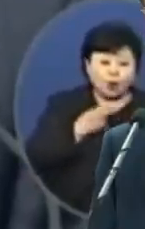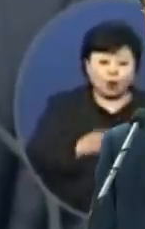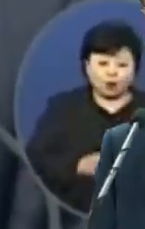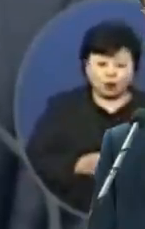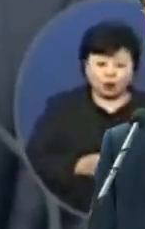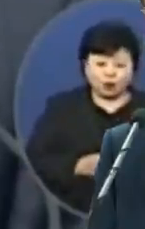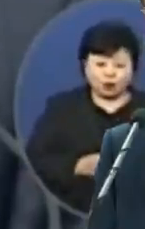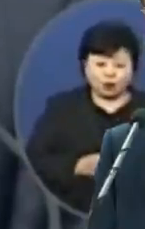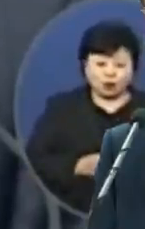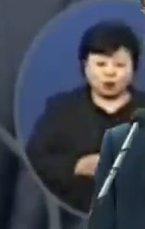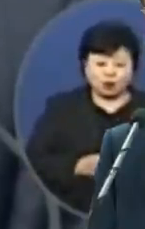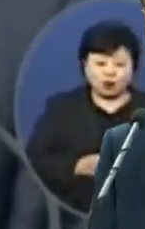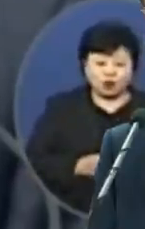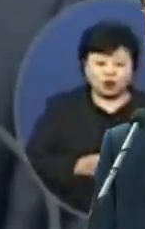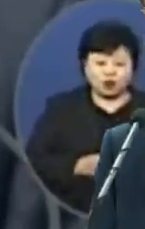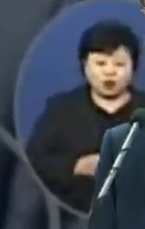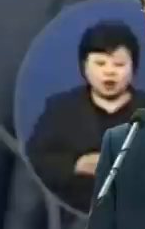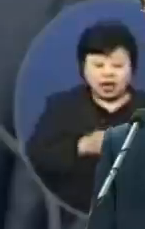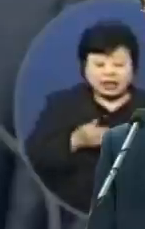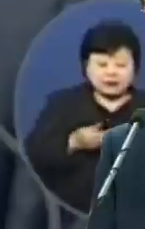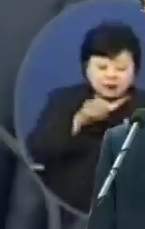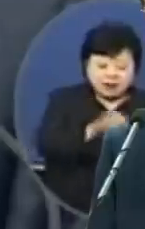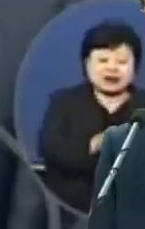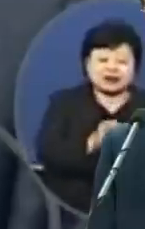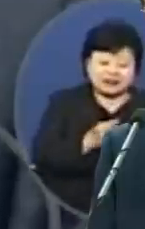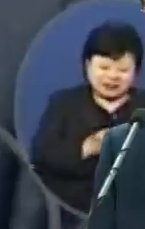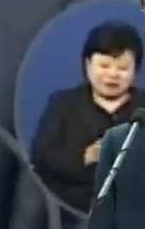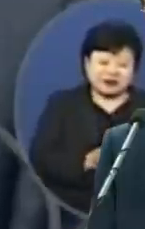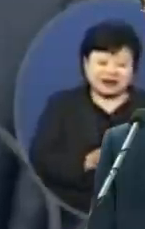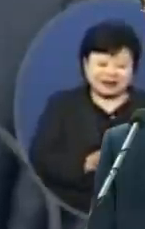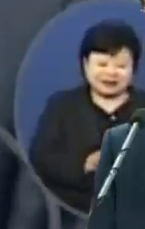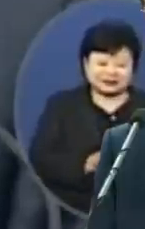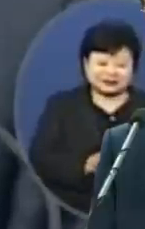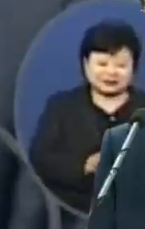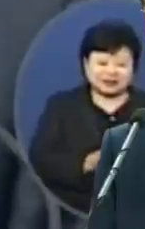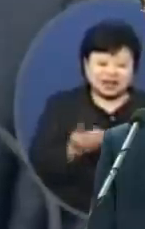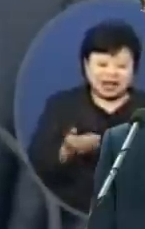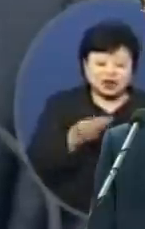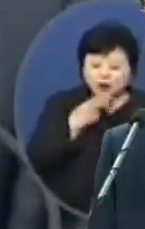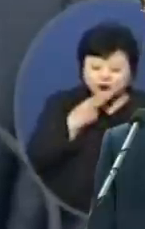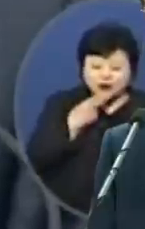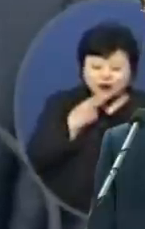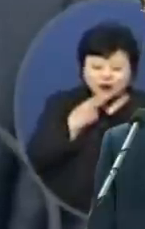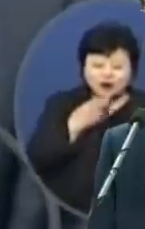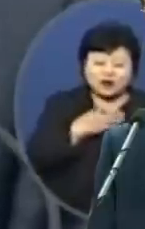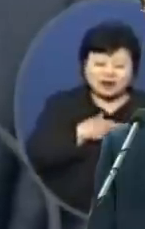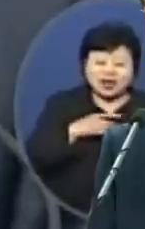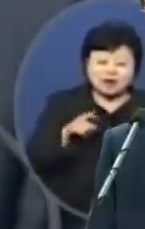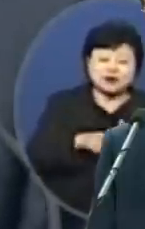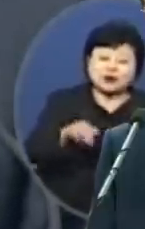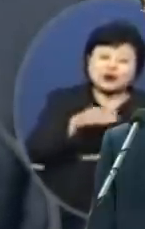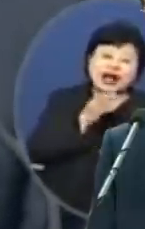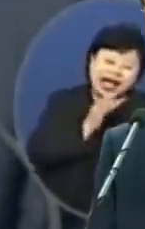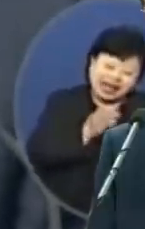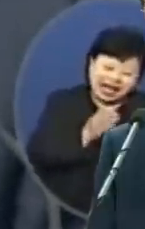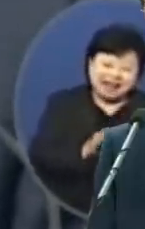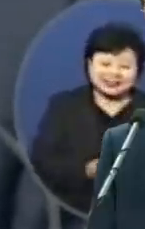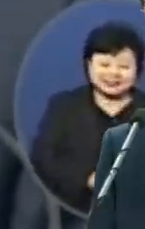할 일이 없습니까? 너가 다 내게 맡겼지 않느냐? 그럼 나는요 그냥 날 믿고 놀아라.